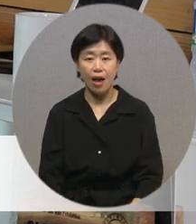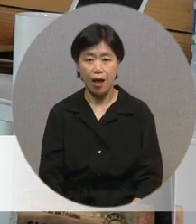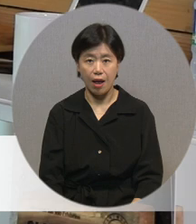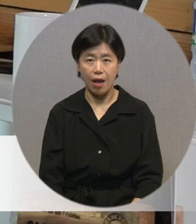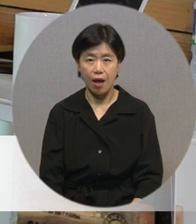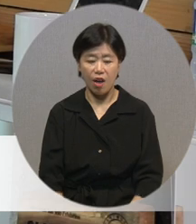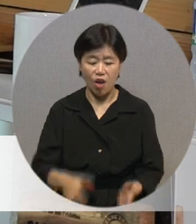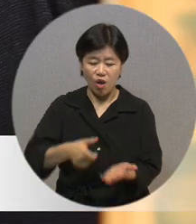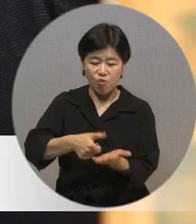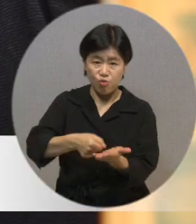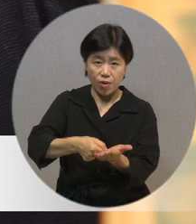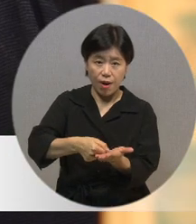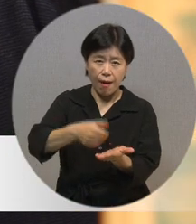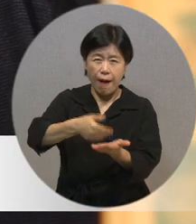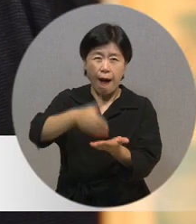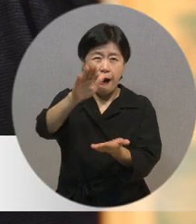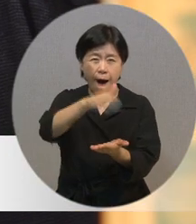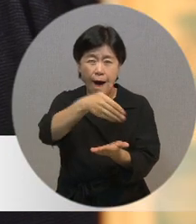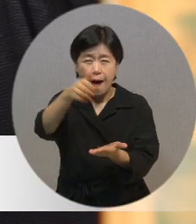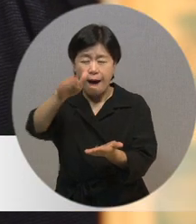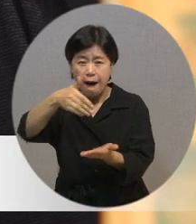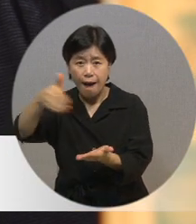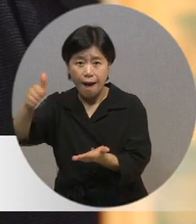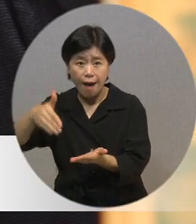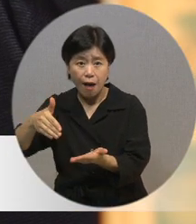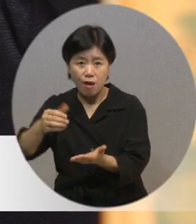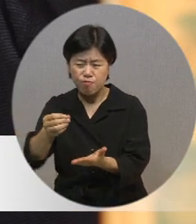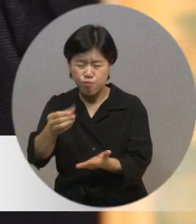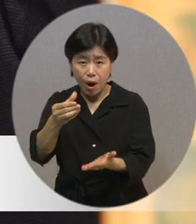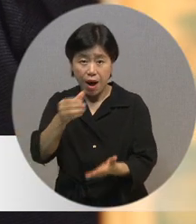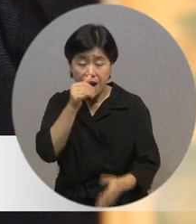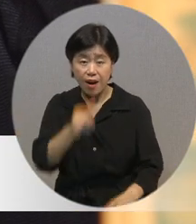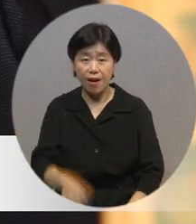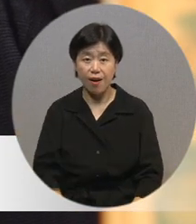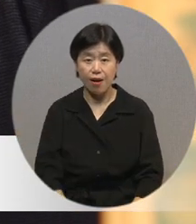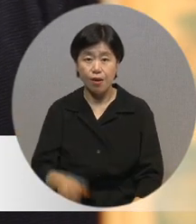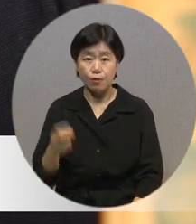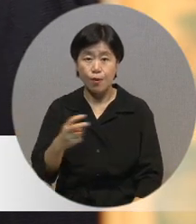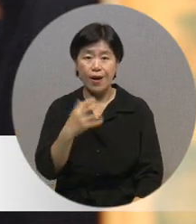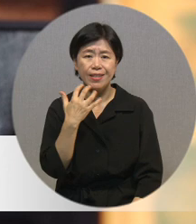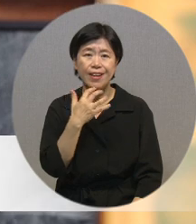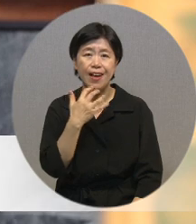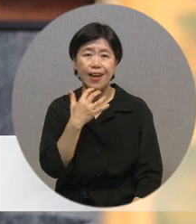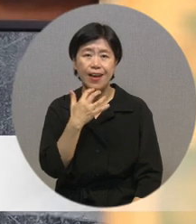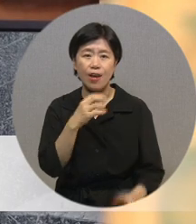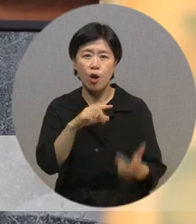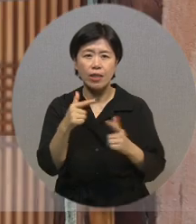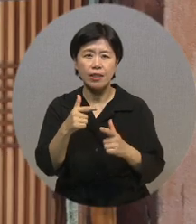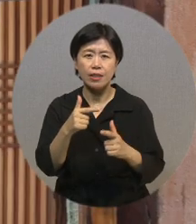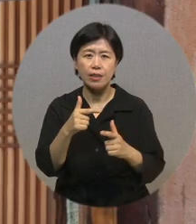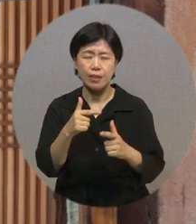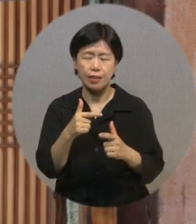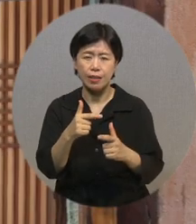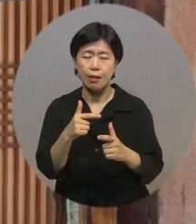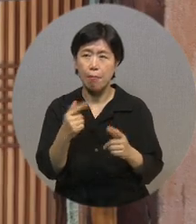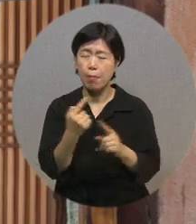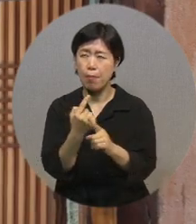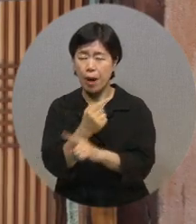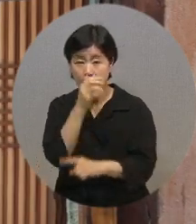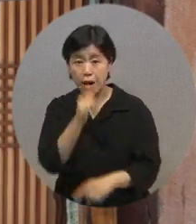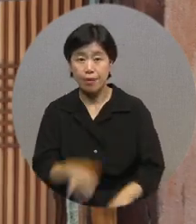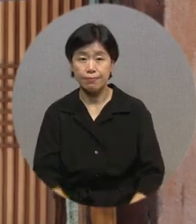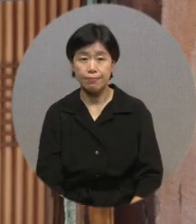물감도 두터워지고 그리고 색이 이제 자꾸 이제 빠지게 되더라고요. 세상에 단